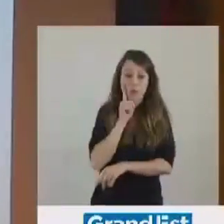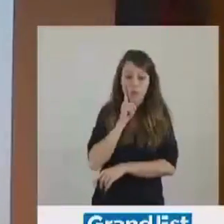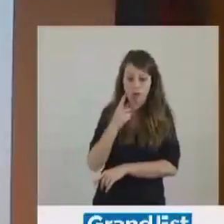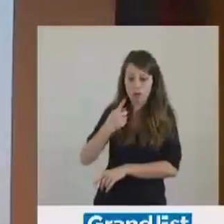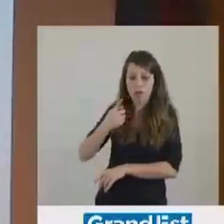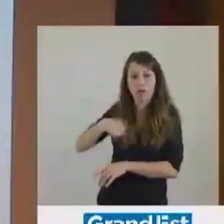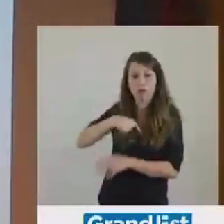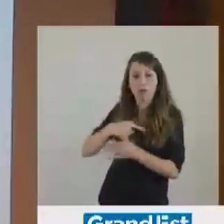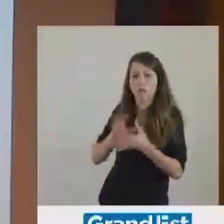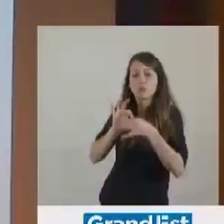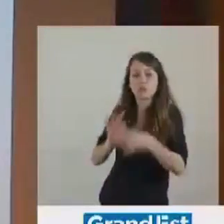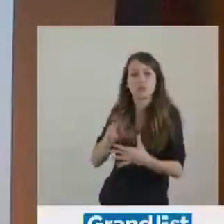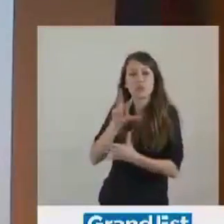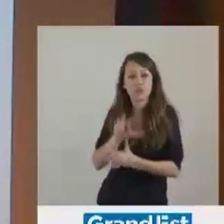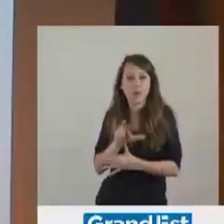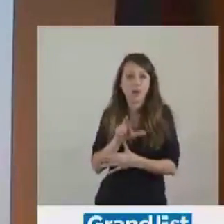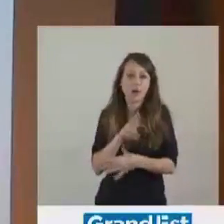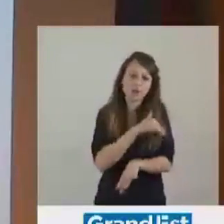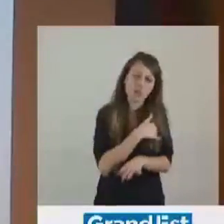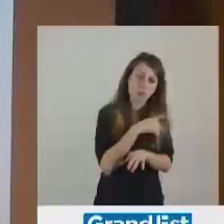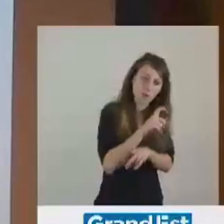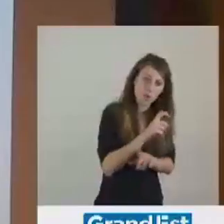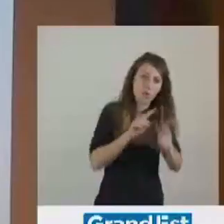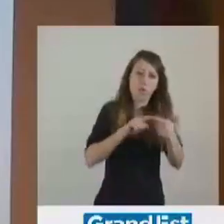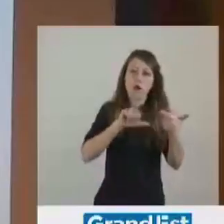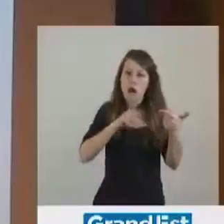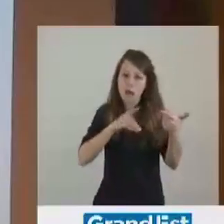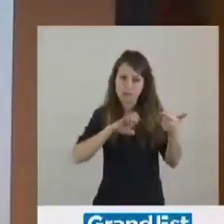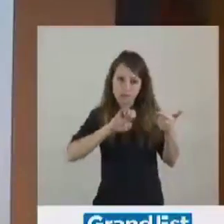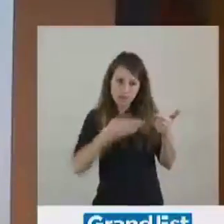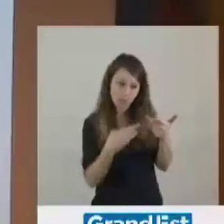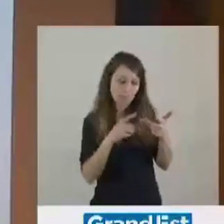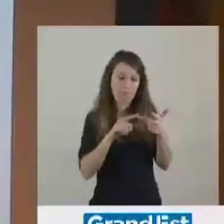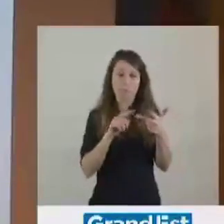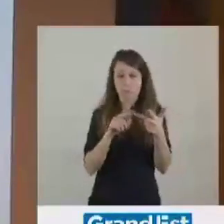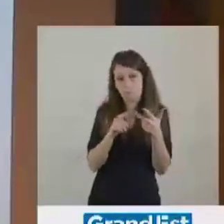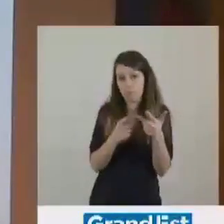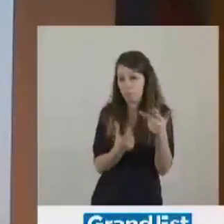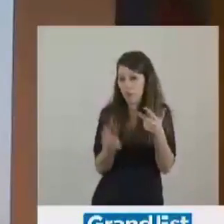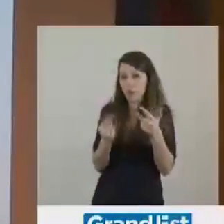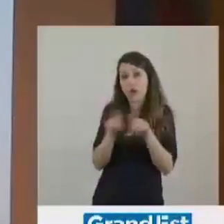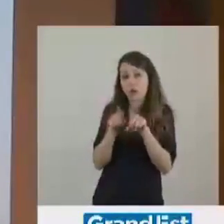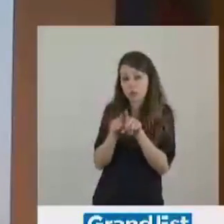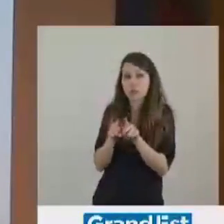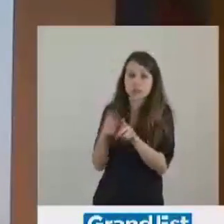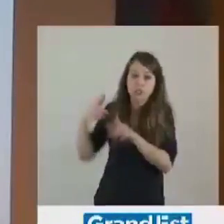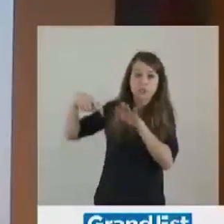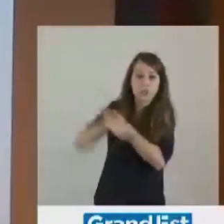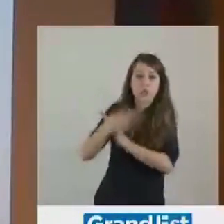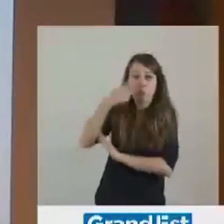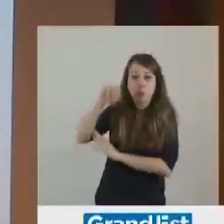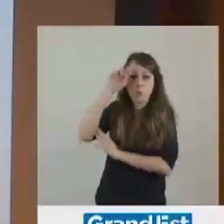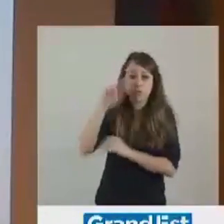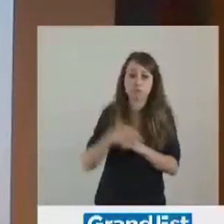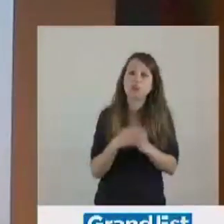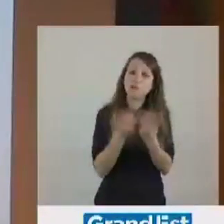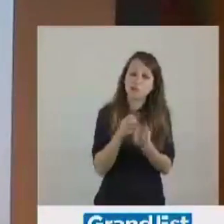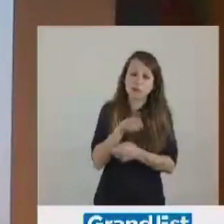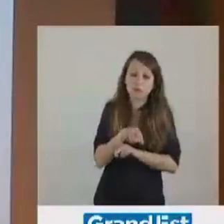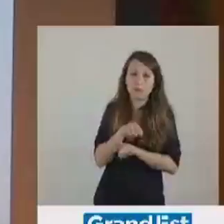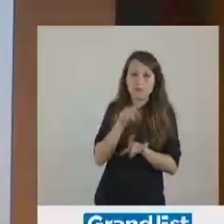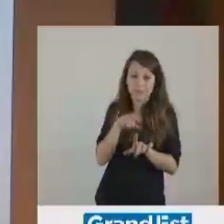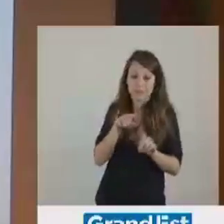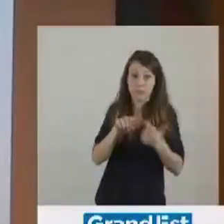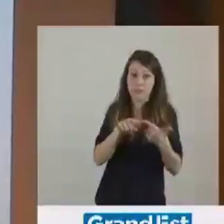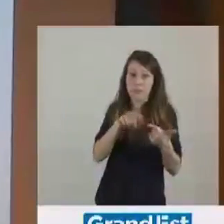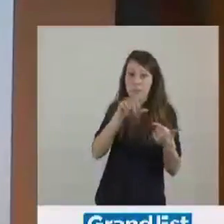l'ADEME, le financement européen. Par exemple, le partenariat avec l'ADEME va permettre de mobiliser une enveloppe quand même région ADEME de 98